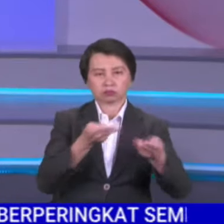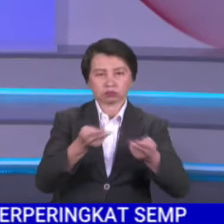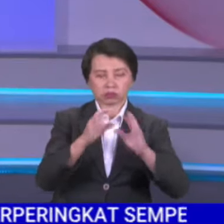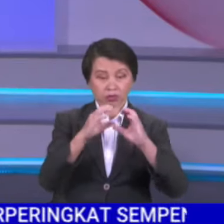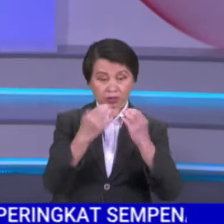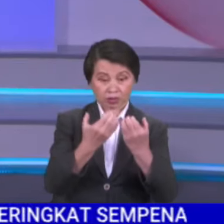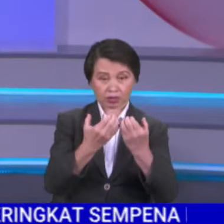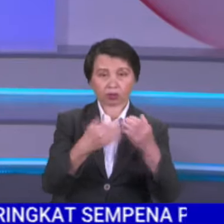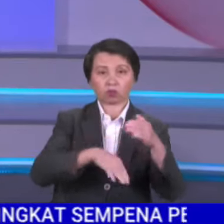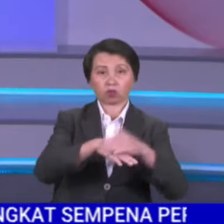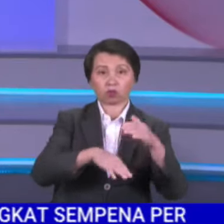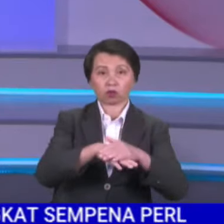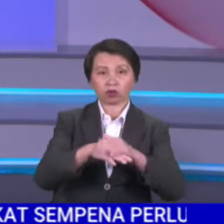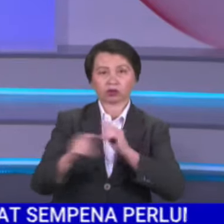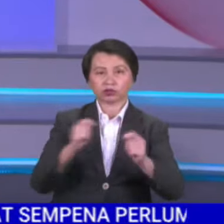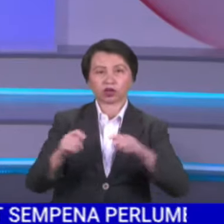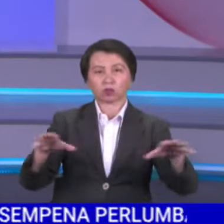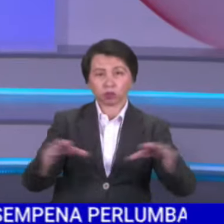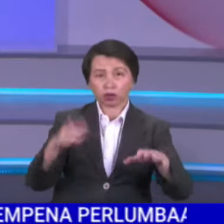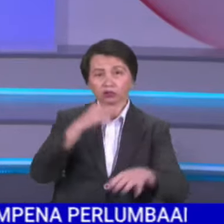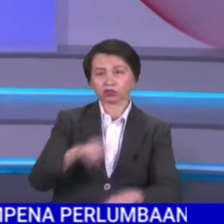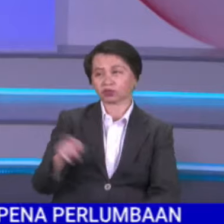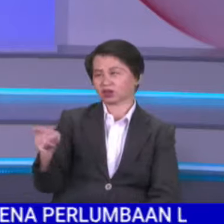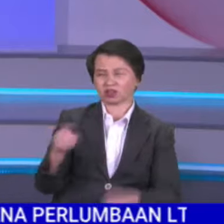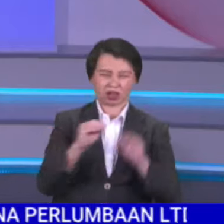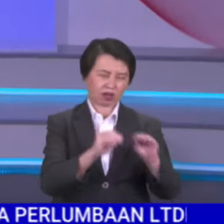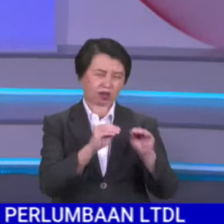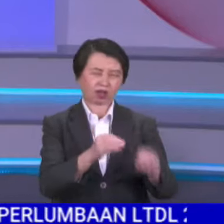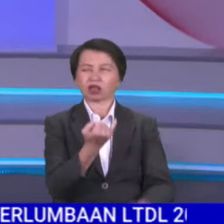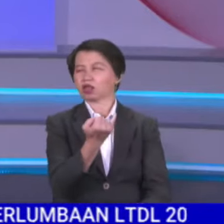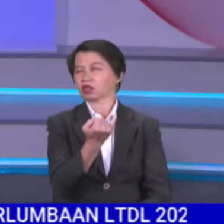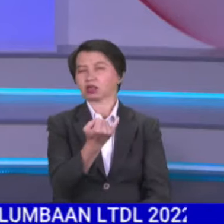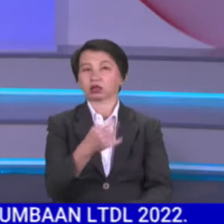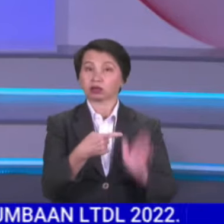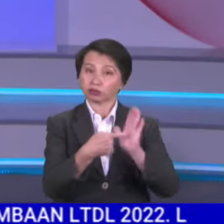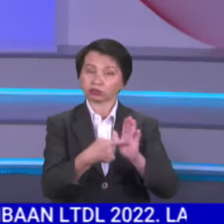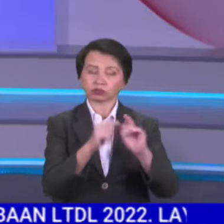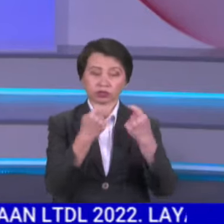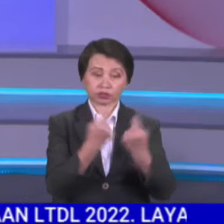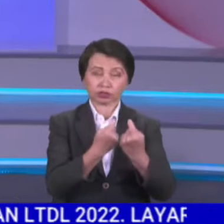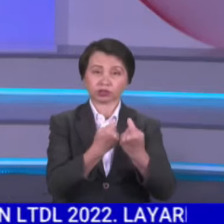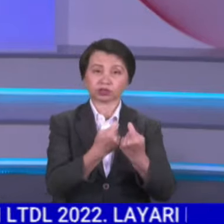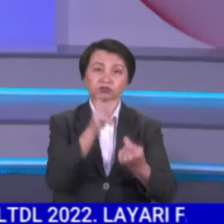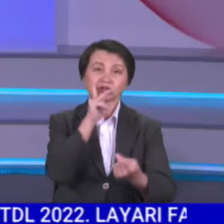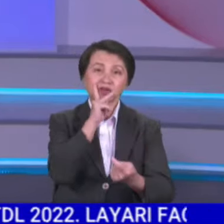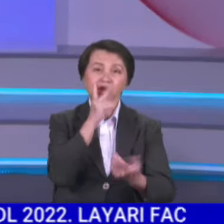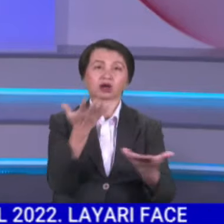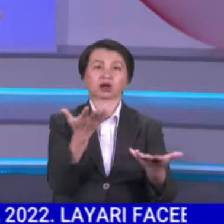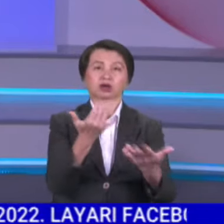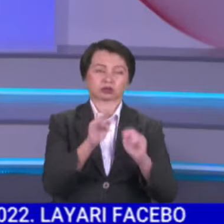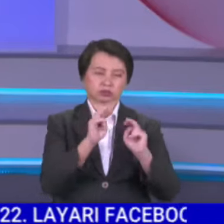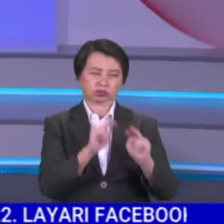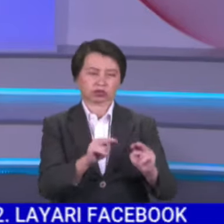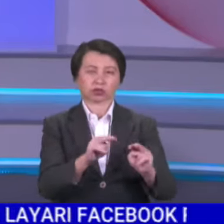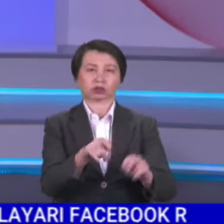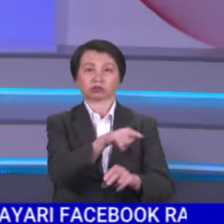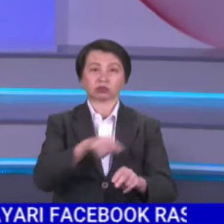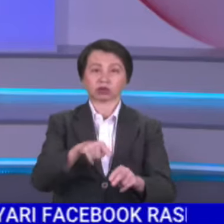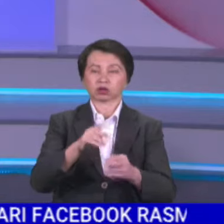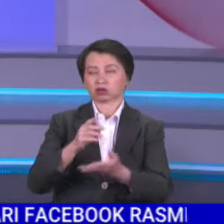kelab berkenaan. Tindakan itu dibuat berikutan prestasi hampar yang dipamerkan skuad Kenari musim ini yang menyaksikan